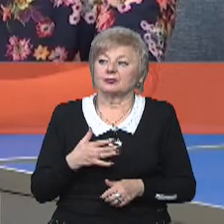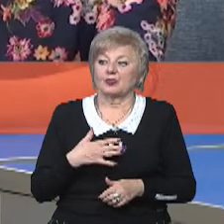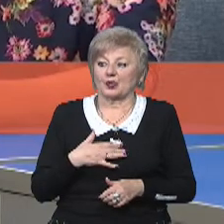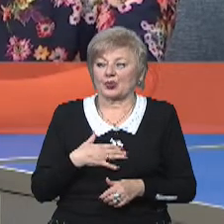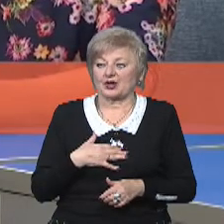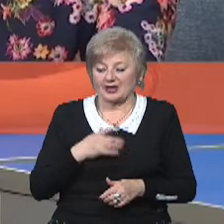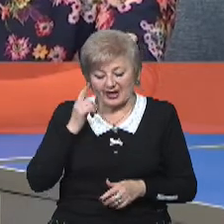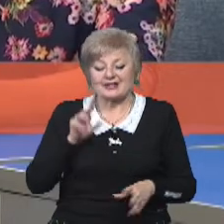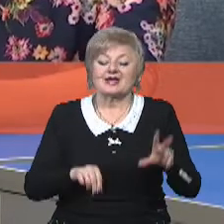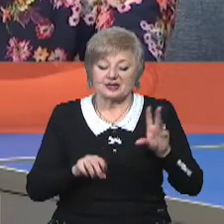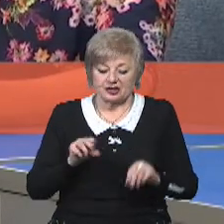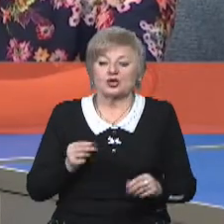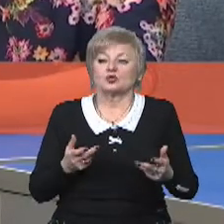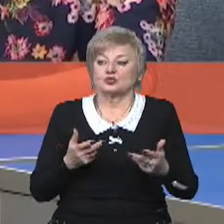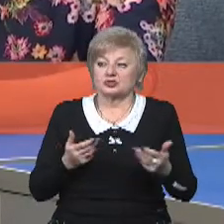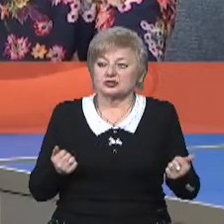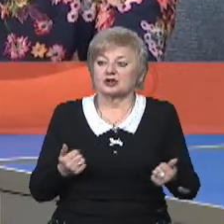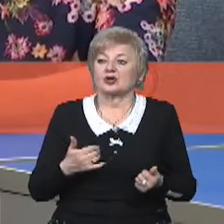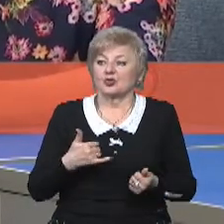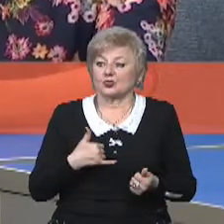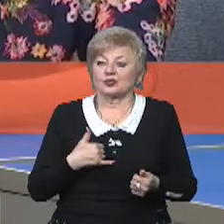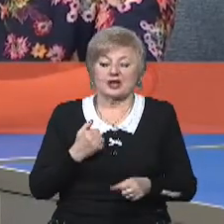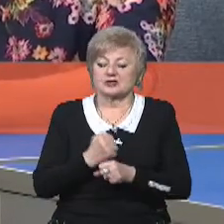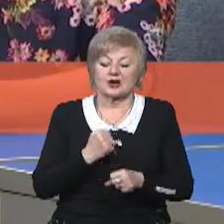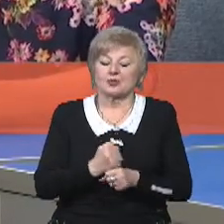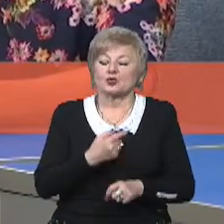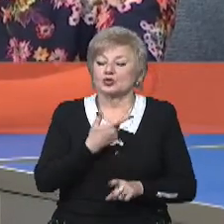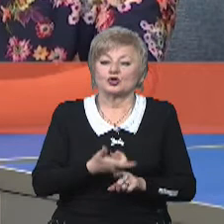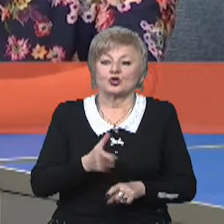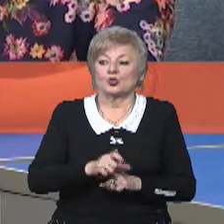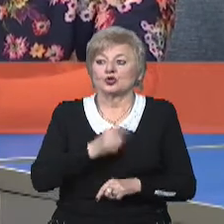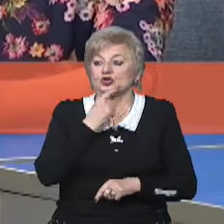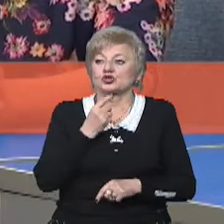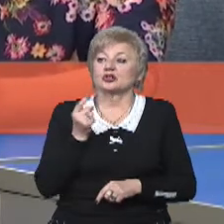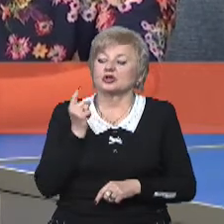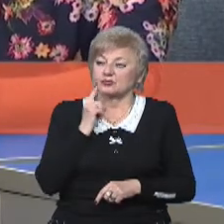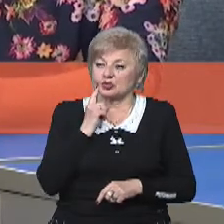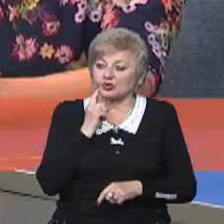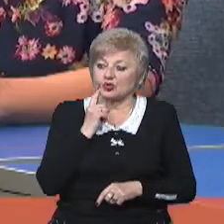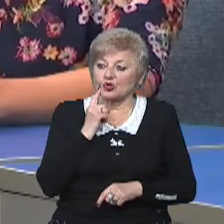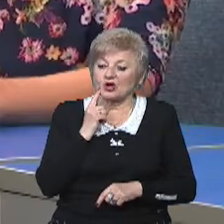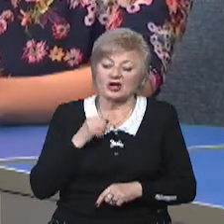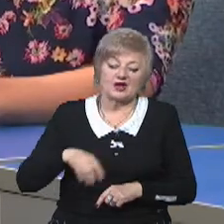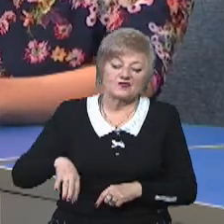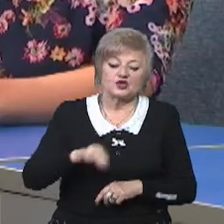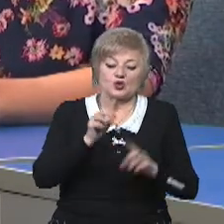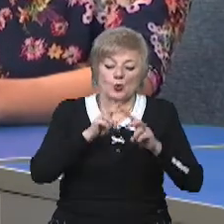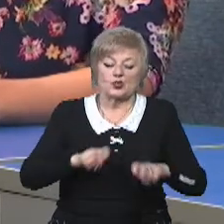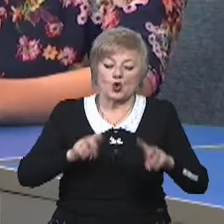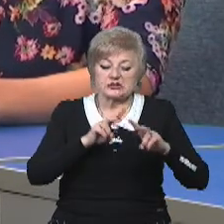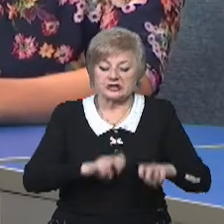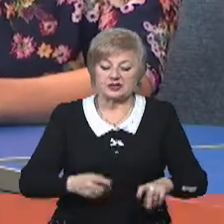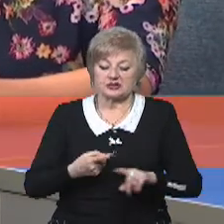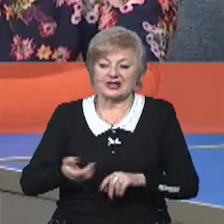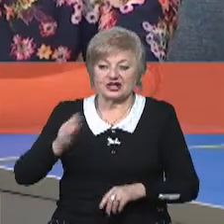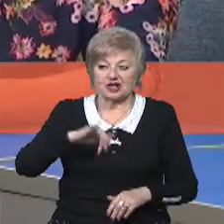Я сподіваюся, що так, тому що в нас ще роботи не початий край, тому що вся ця весь цей досліджений об'єм Майгори, який є зараз,